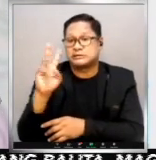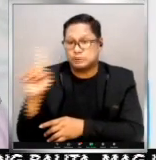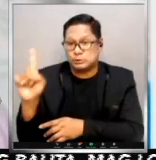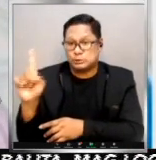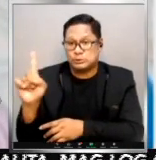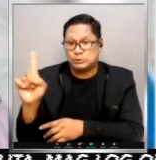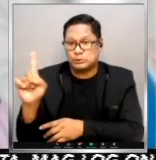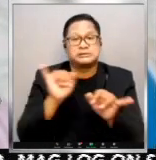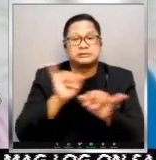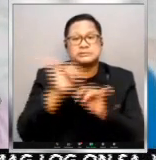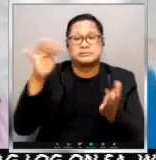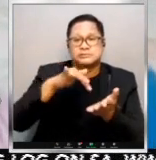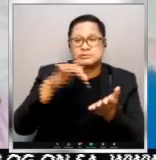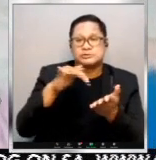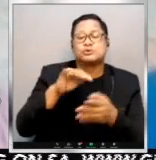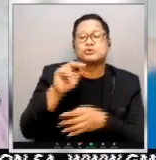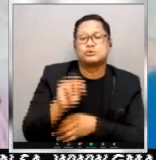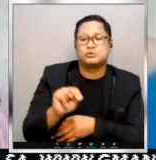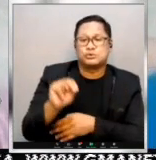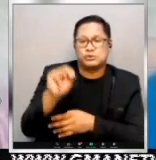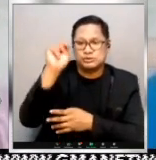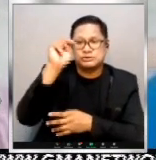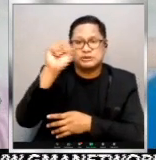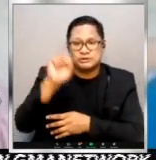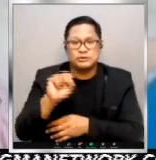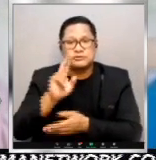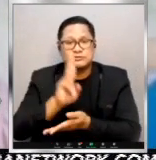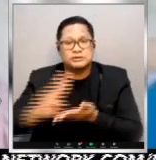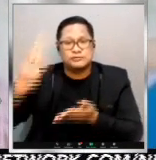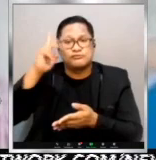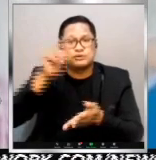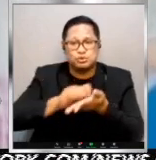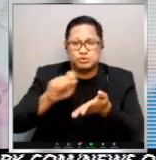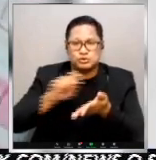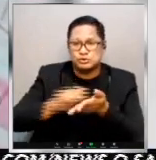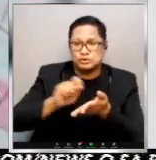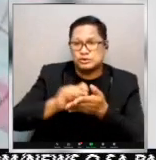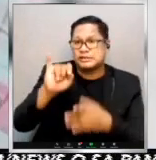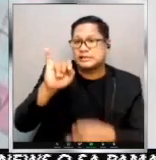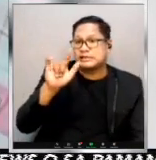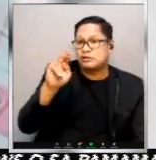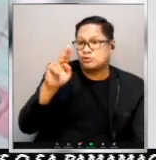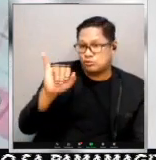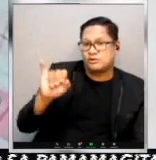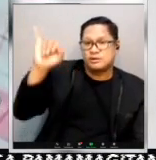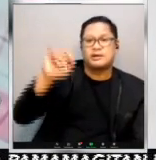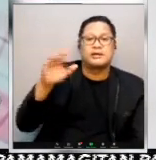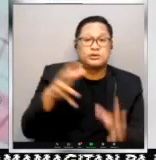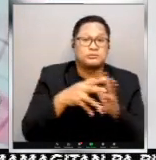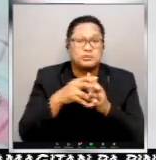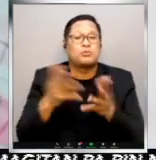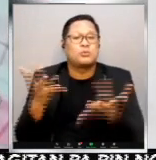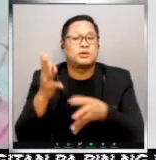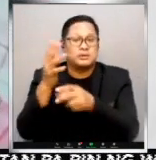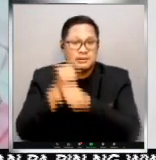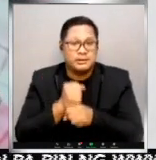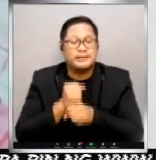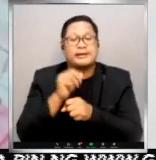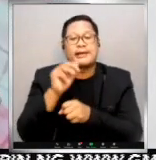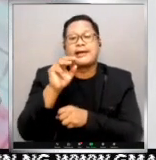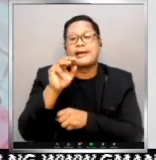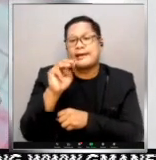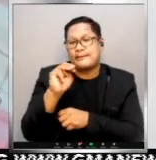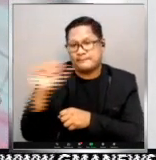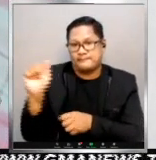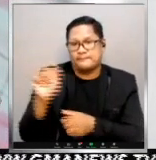Northwestern University Medical School of Journalism sa Illinois sa Amerika, kung saan niya nakuha ang kanyang master's degree.